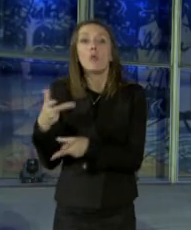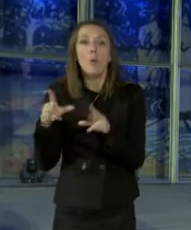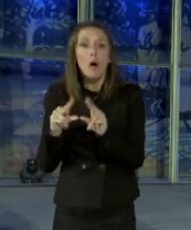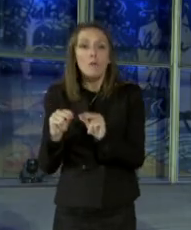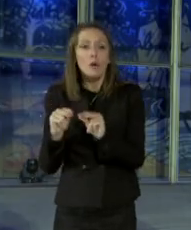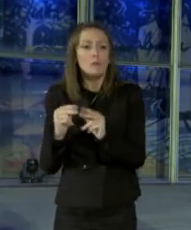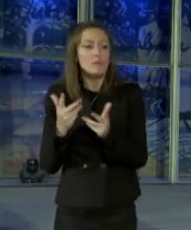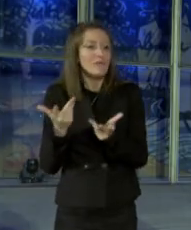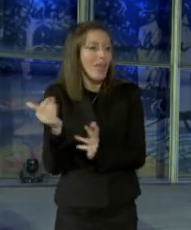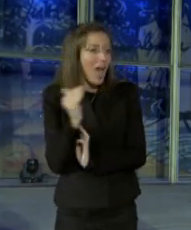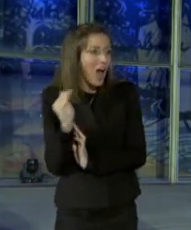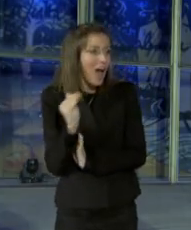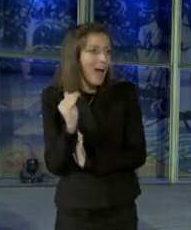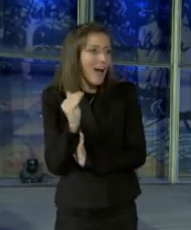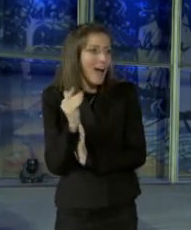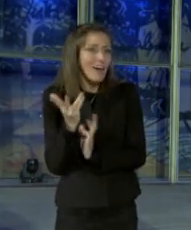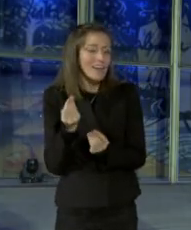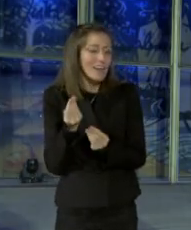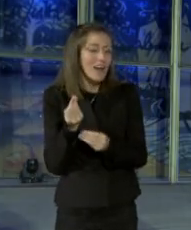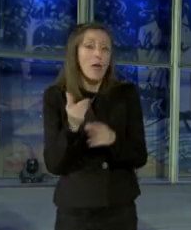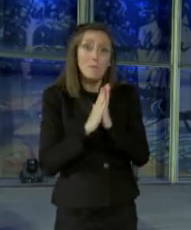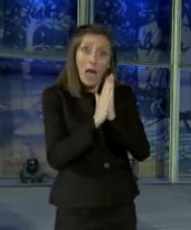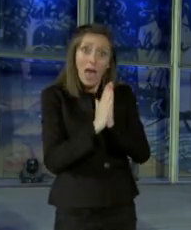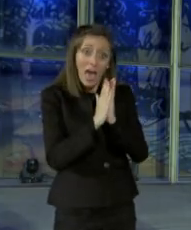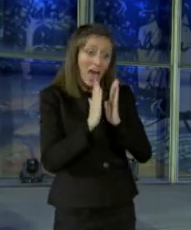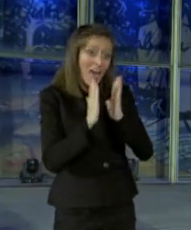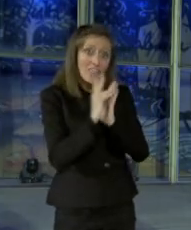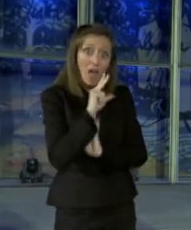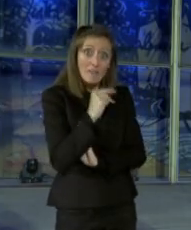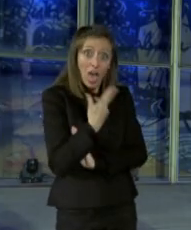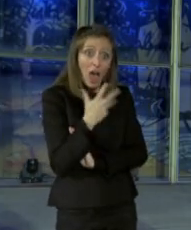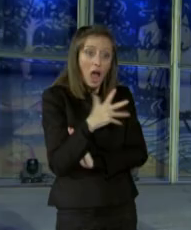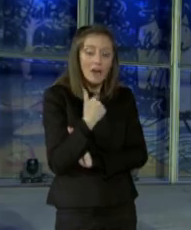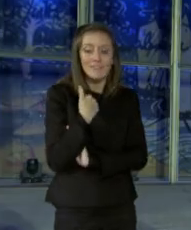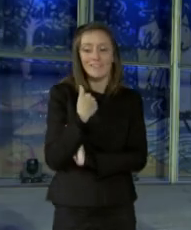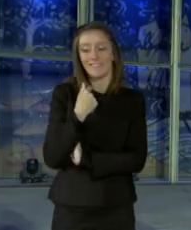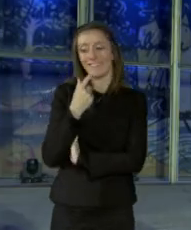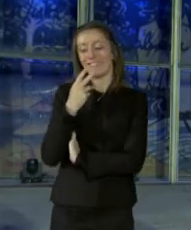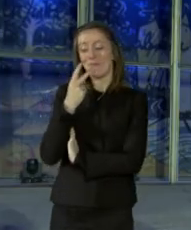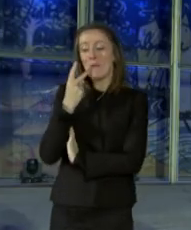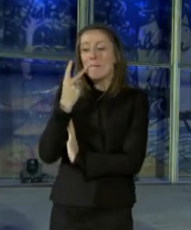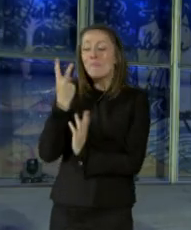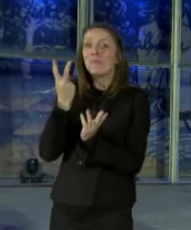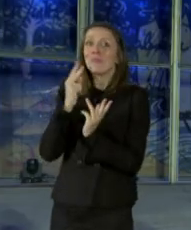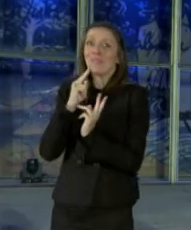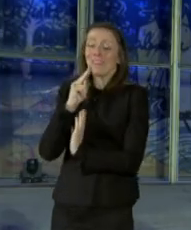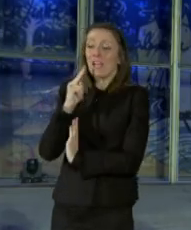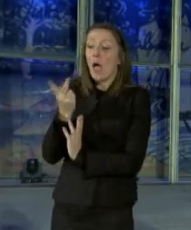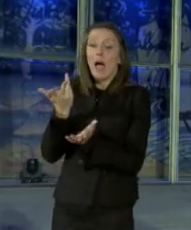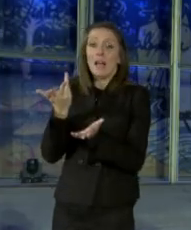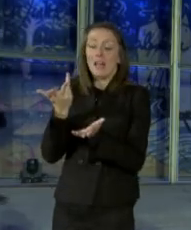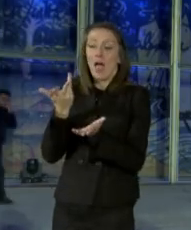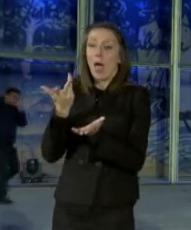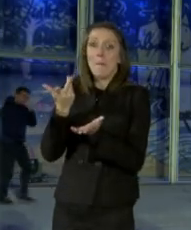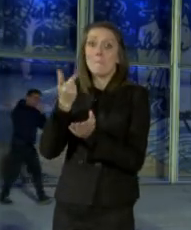ohio adita nissa e rispose sorridendo il padre spirituale